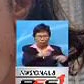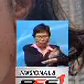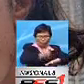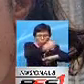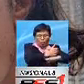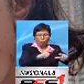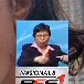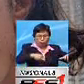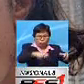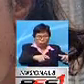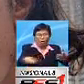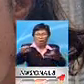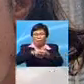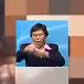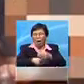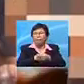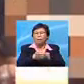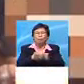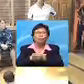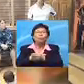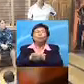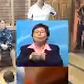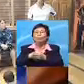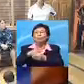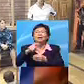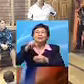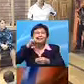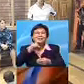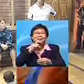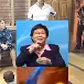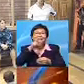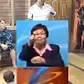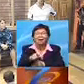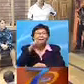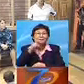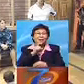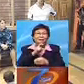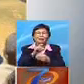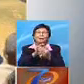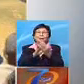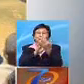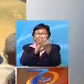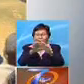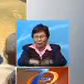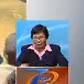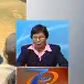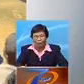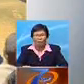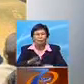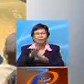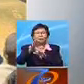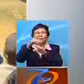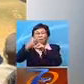lalu selepas laporan berkaitan pedofilia British Richard Huckle yang terlibat dalam salah laku seks melibatkan